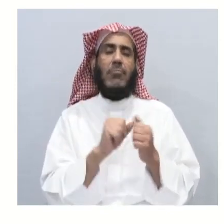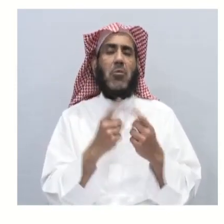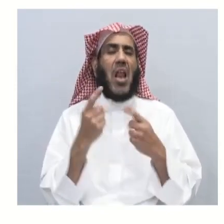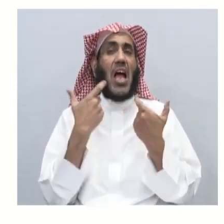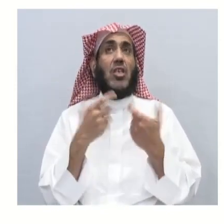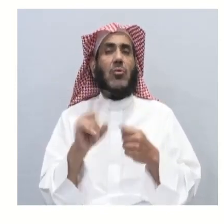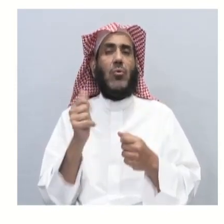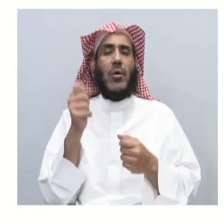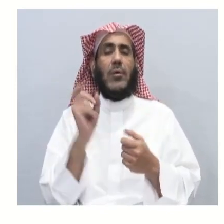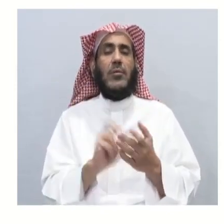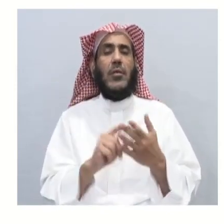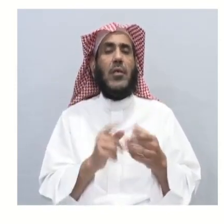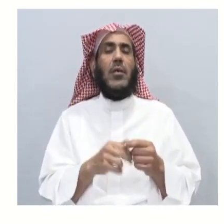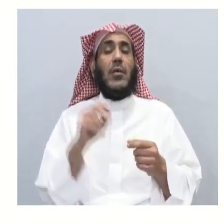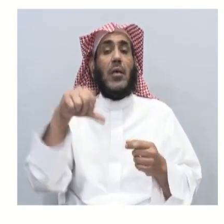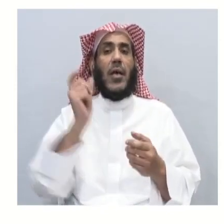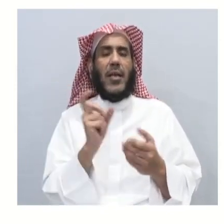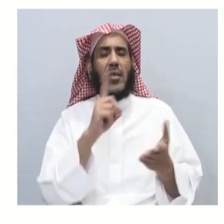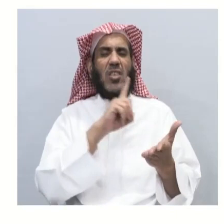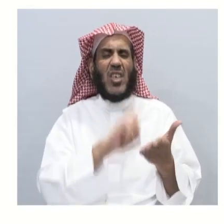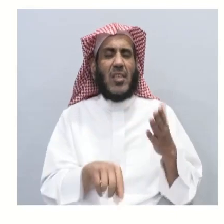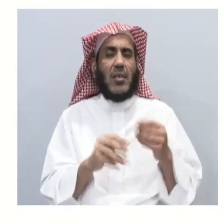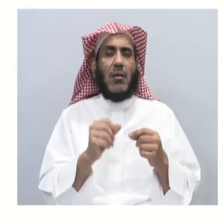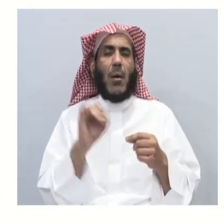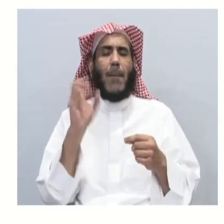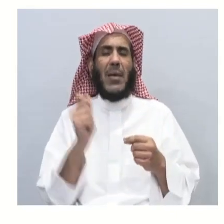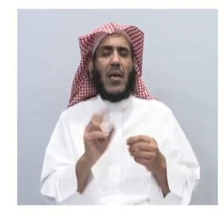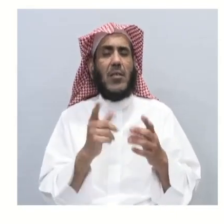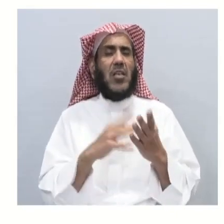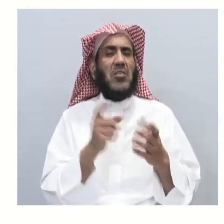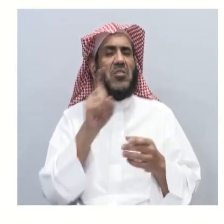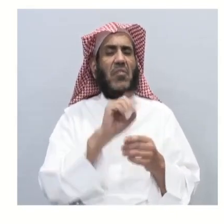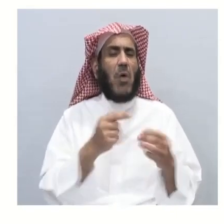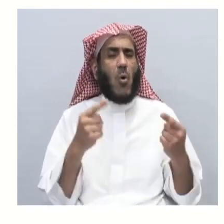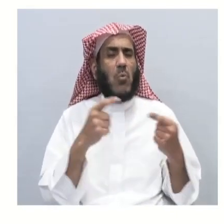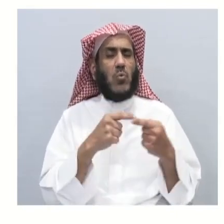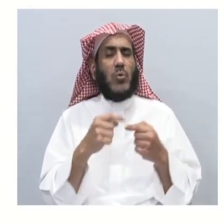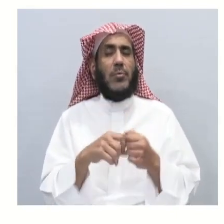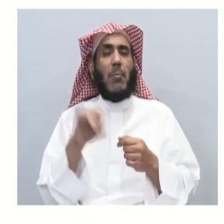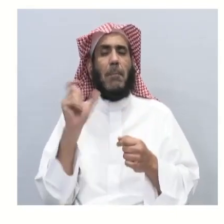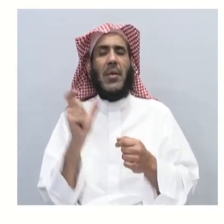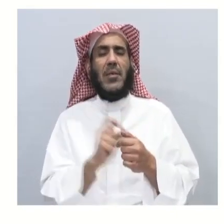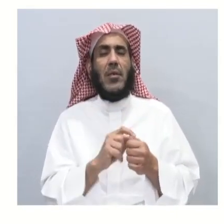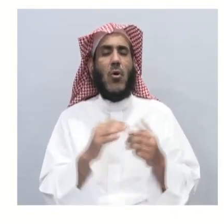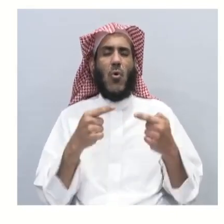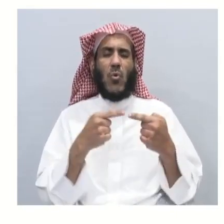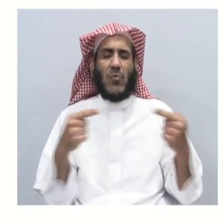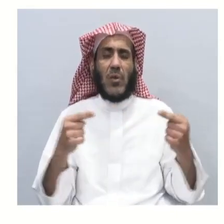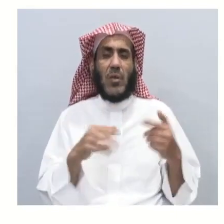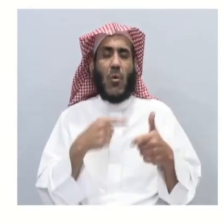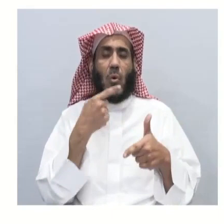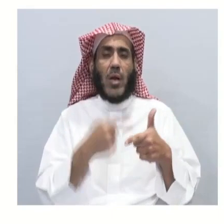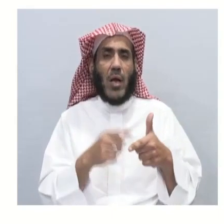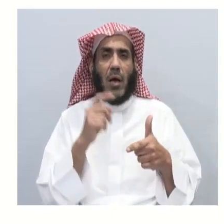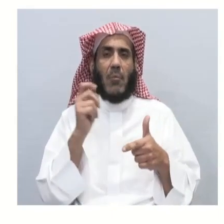إن شرطية، من قد تأتي استفهامية أو موصولة، وتفصل إذا وليها